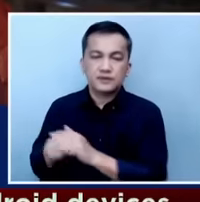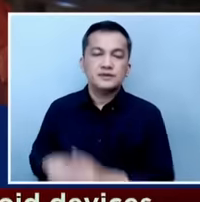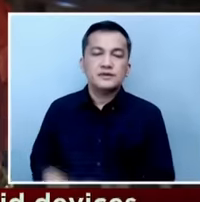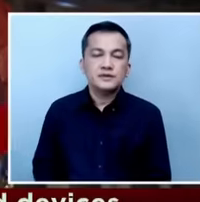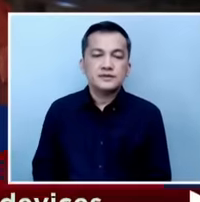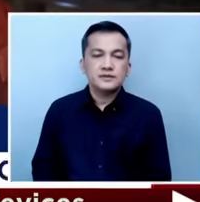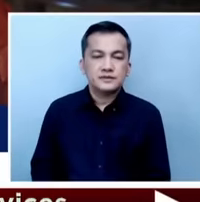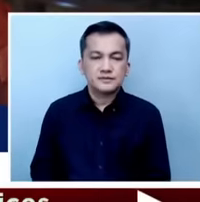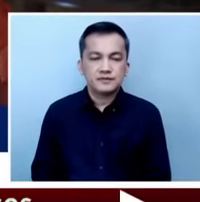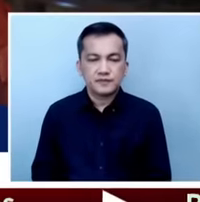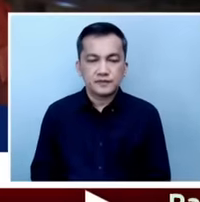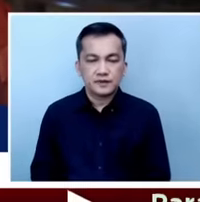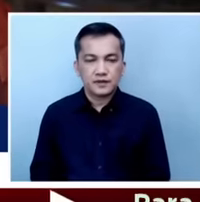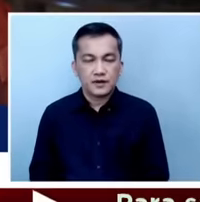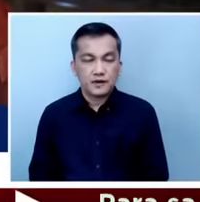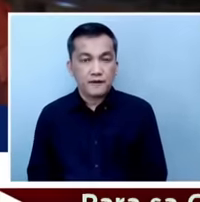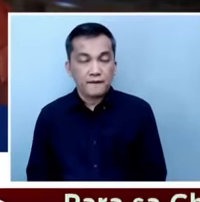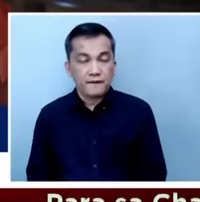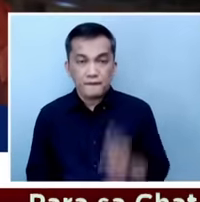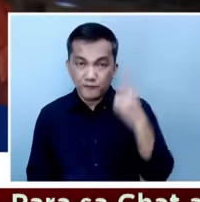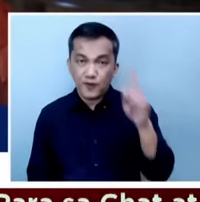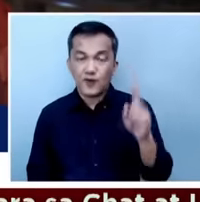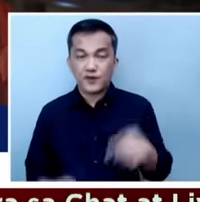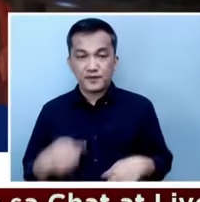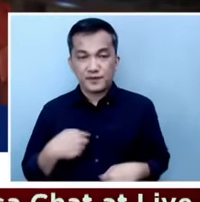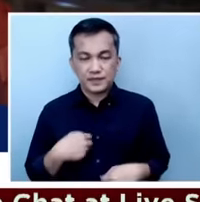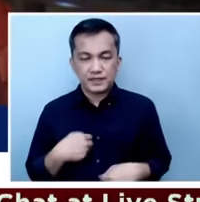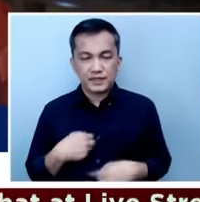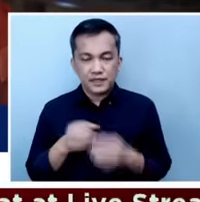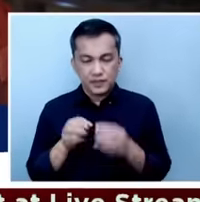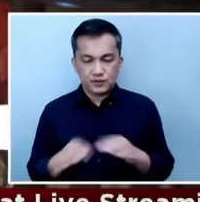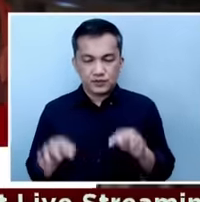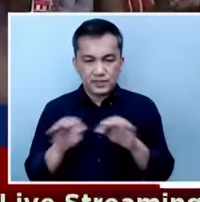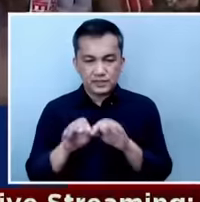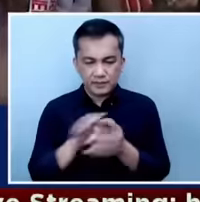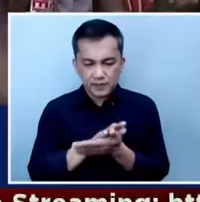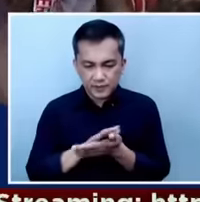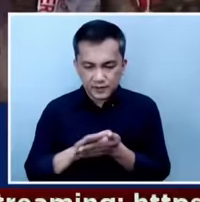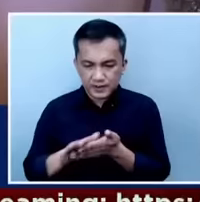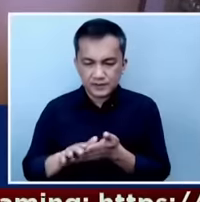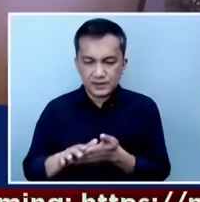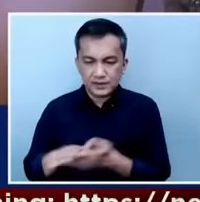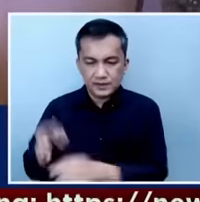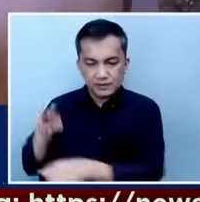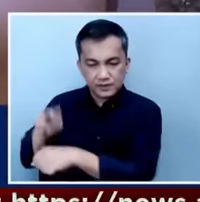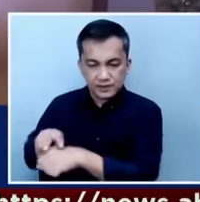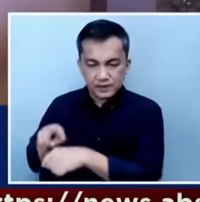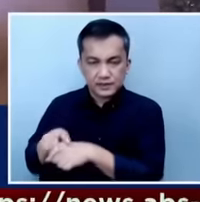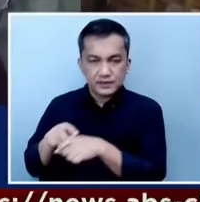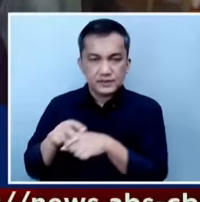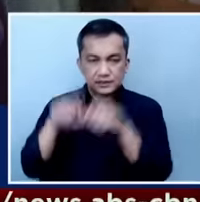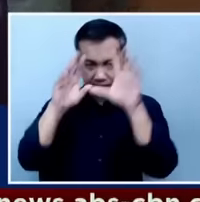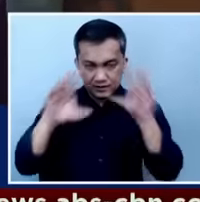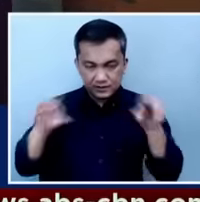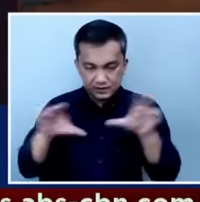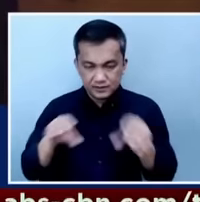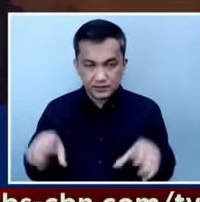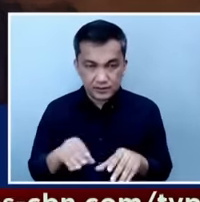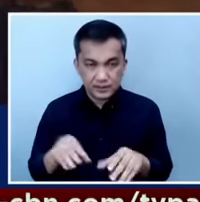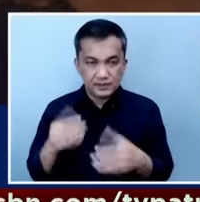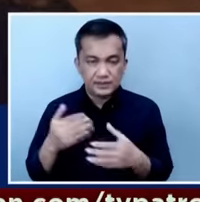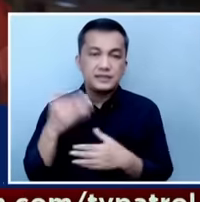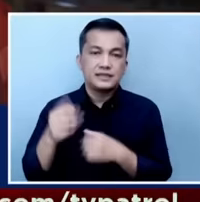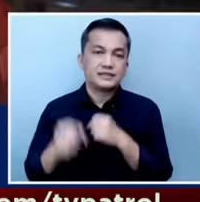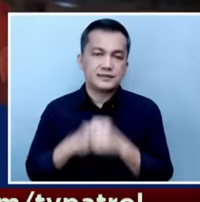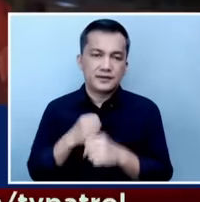ang importanteng maitabi ng maayos yung mga Christmas tree para sa susunod na taon, magagamit nating maayos